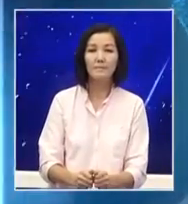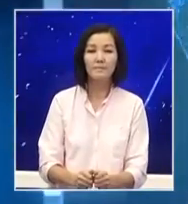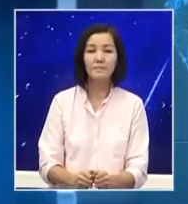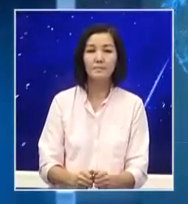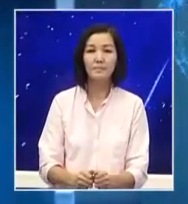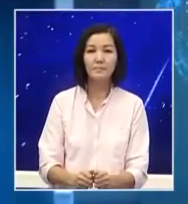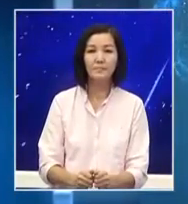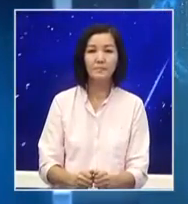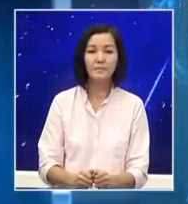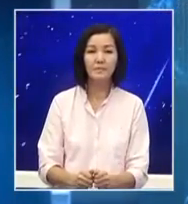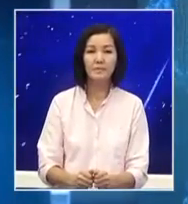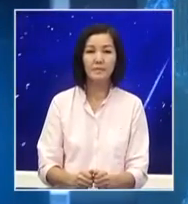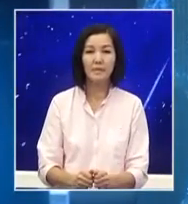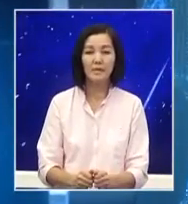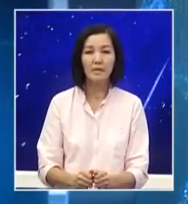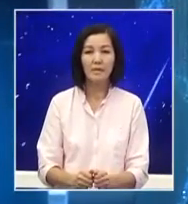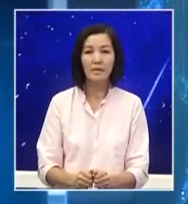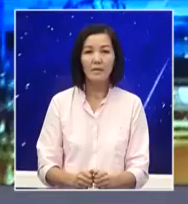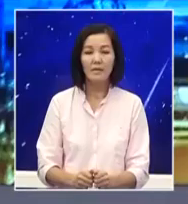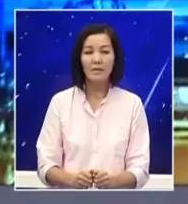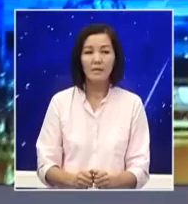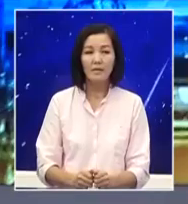Жетісу телеарнасы.